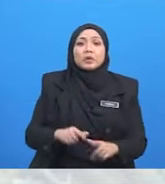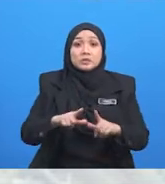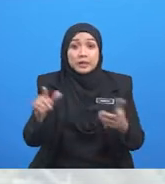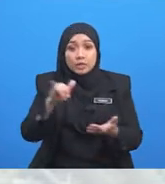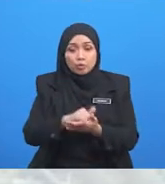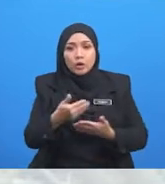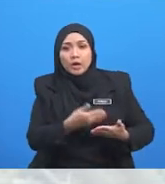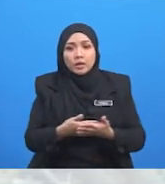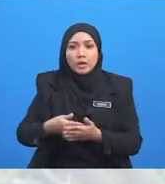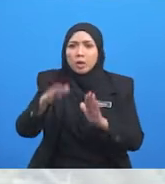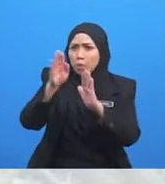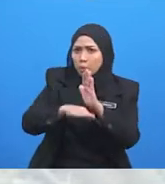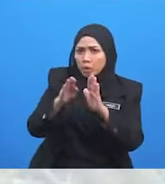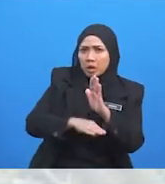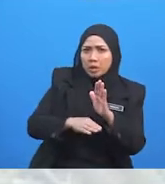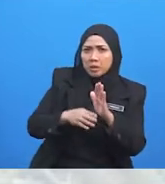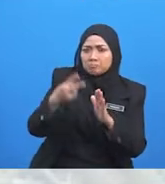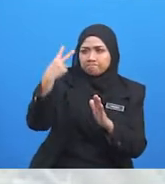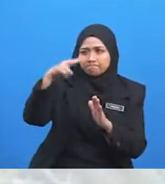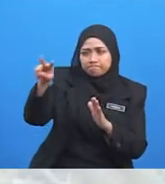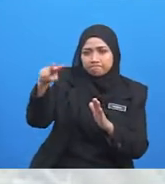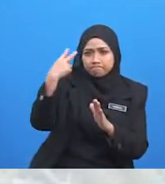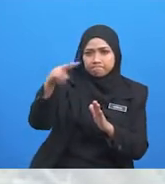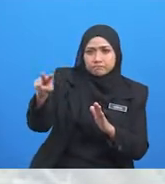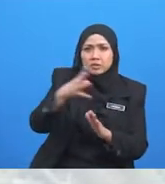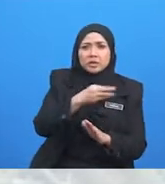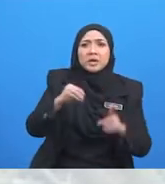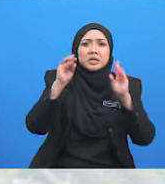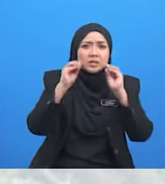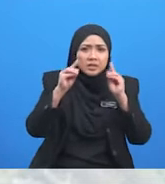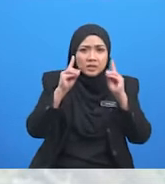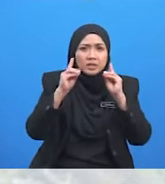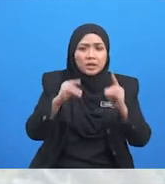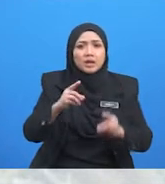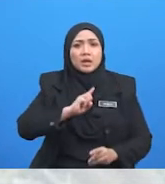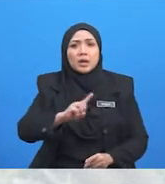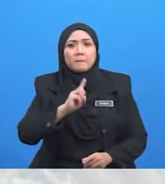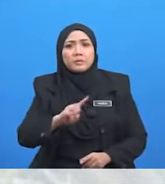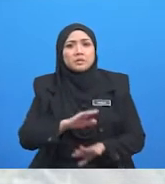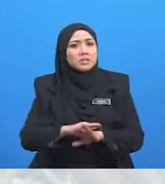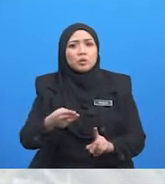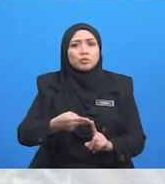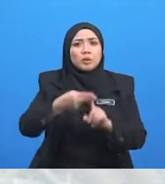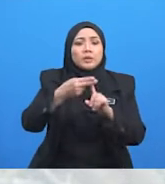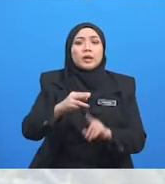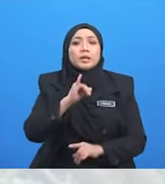anak yang kurang perhatian dan didikan agama tidak mengutamakan